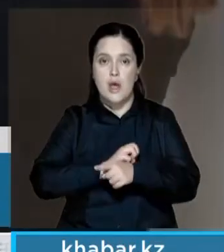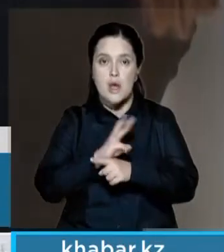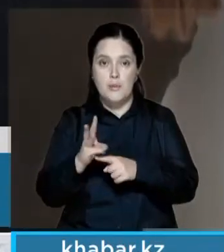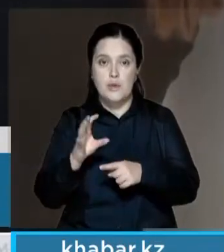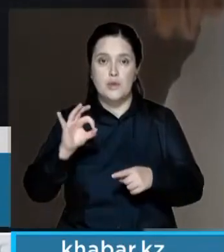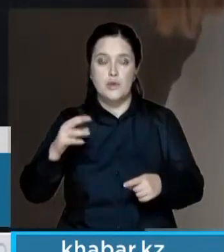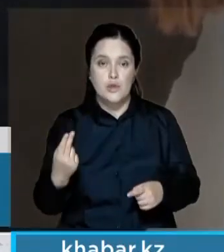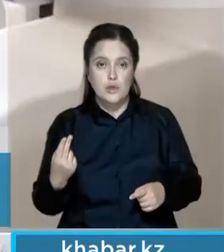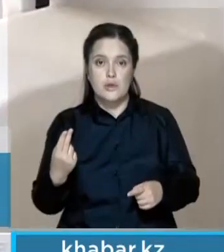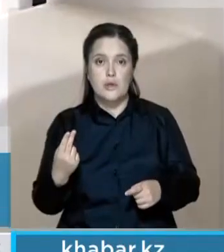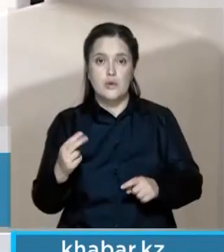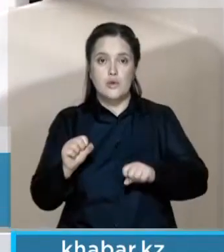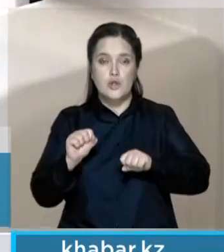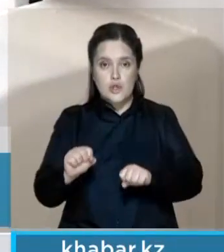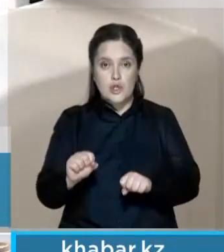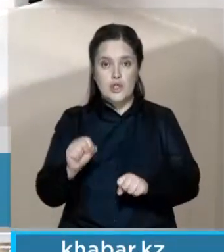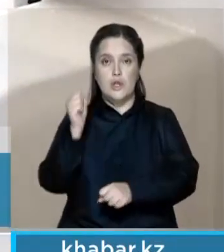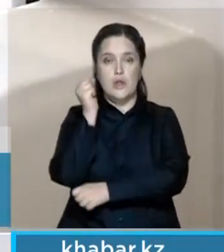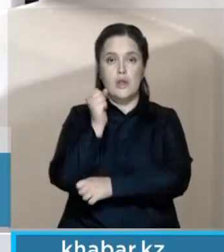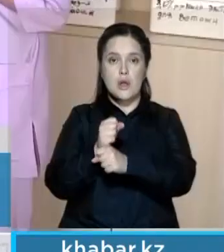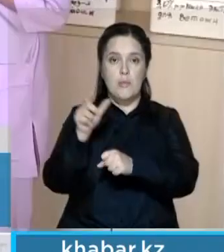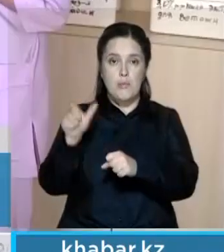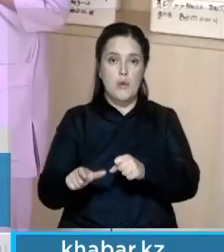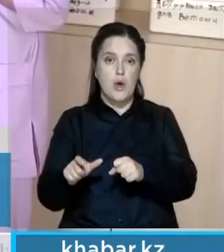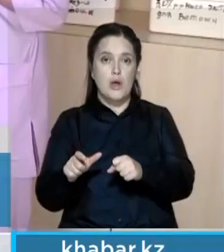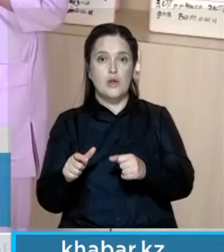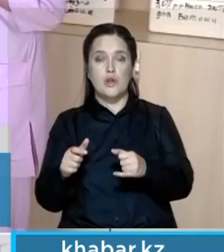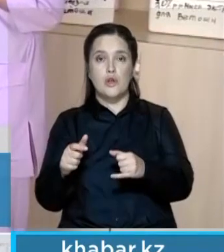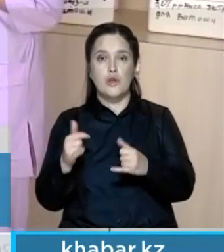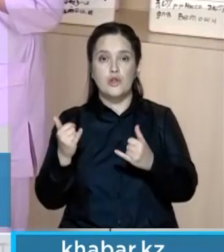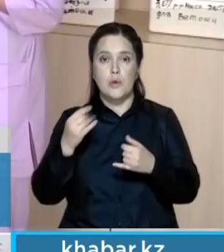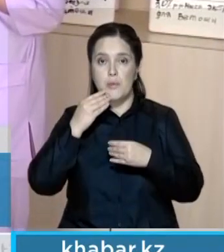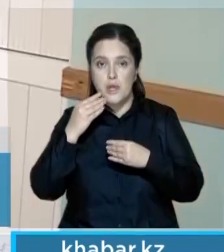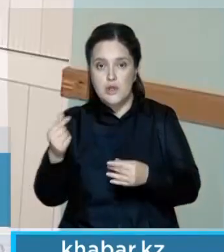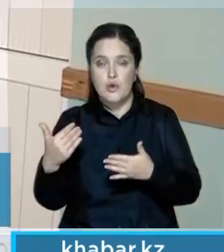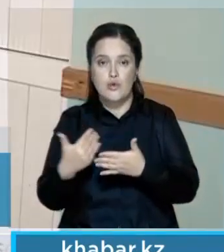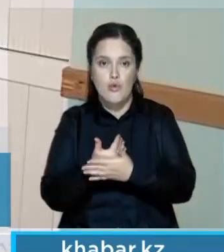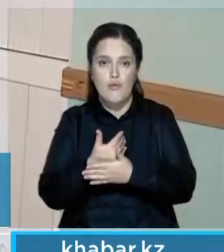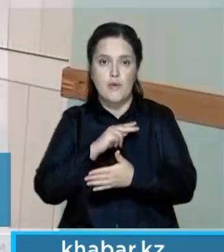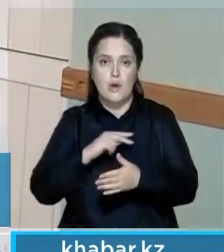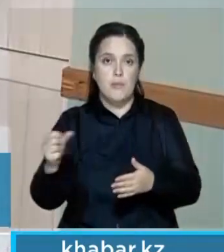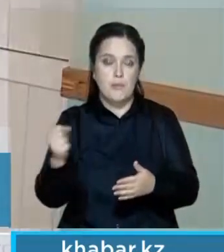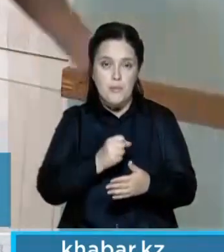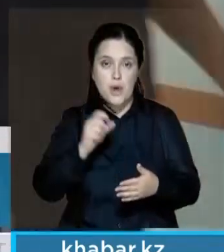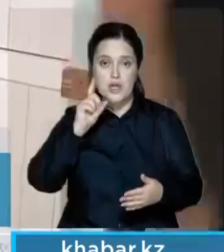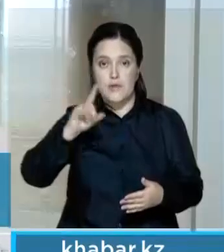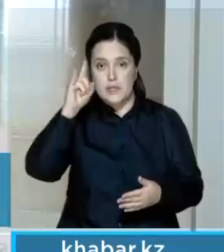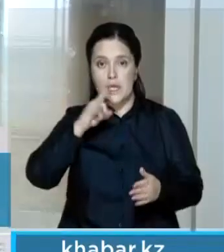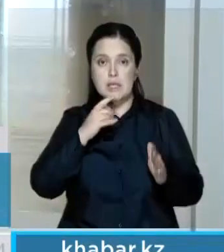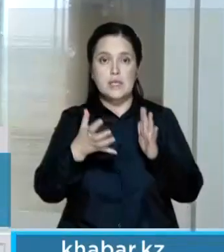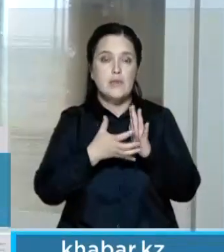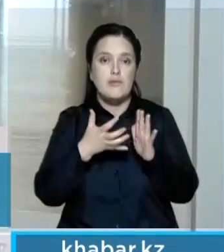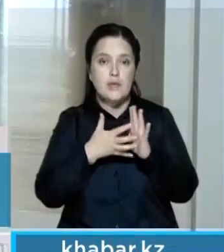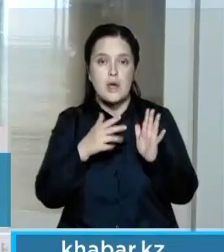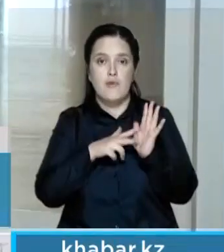работы, обеспечить социальную и физическую защиту персонала. Это позволит удержать нынешние и привлечь в отрасль новые кадры. Пока же в